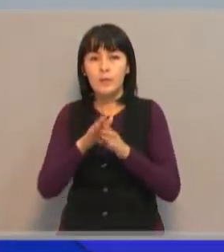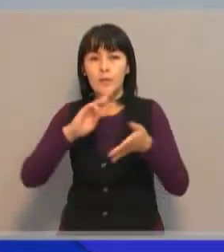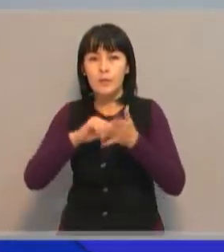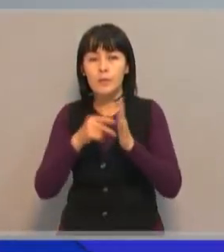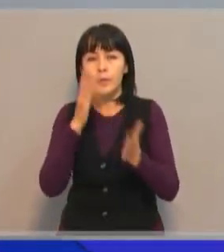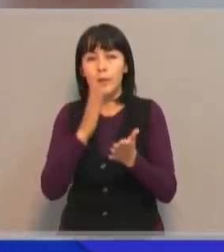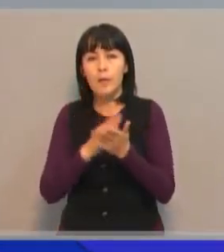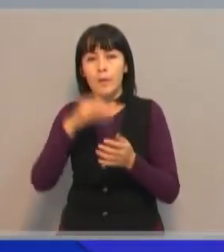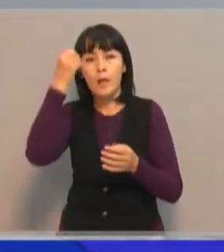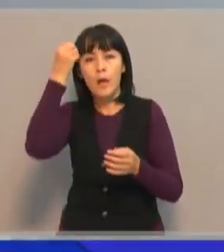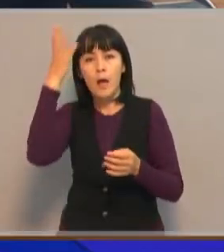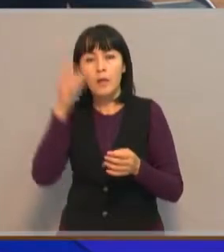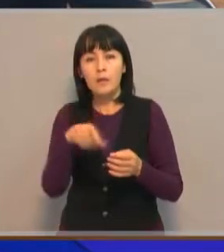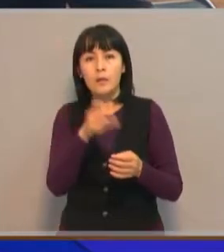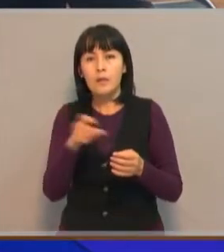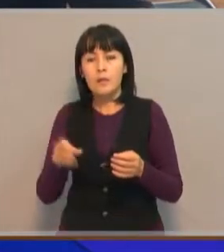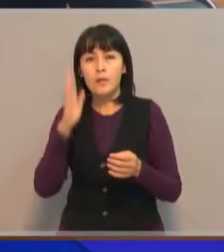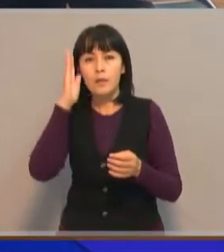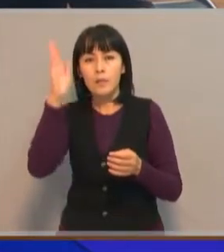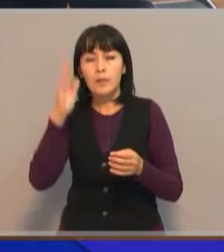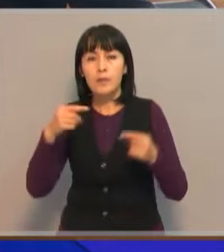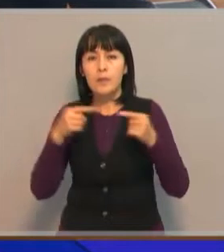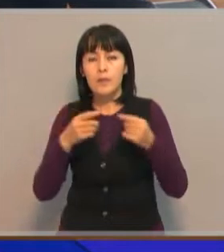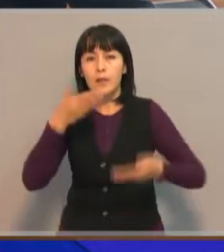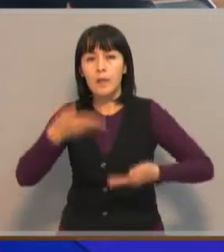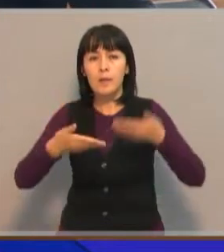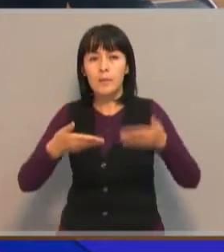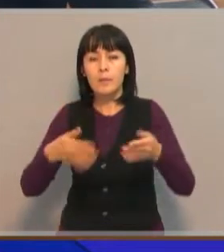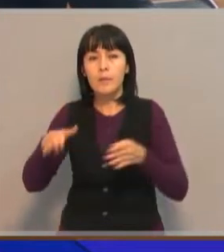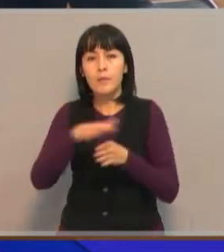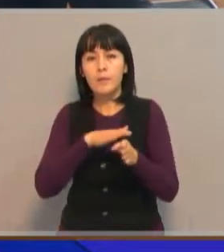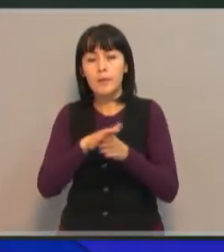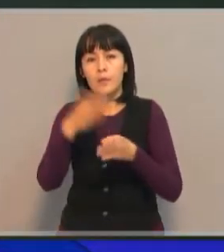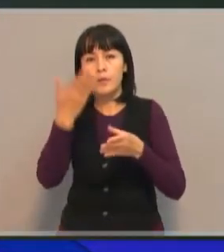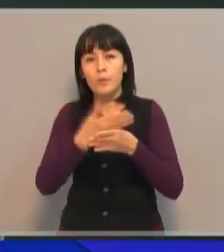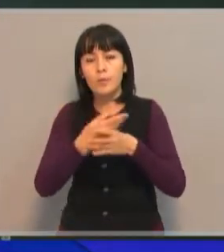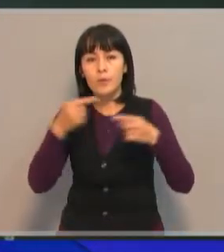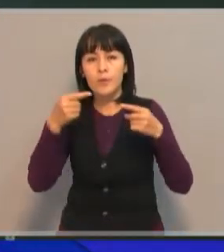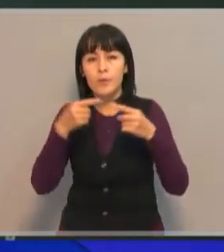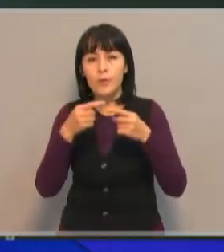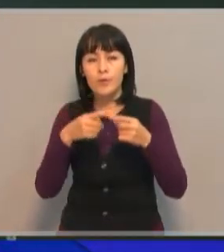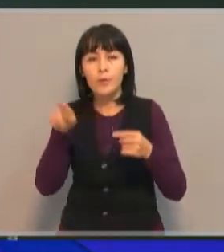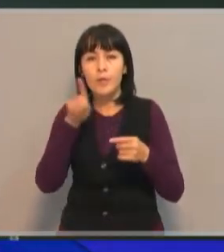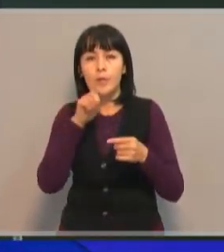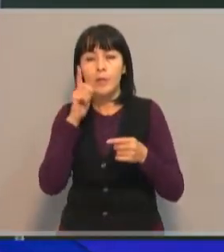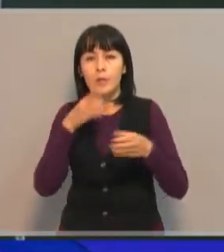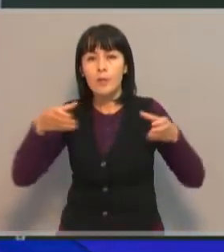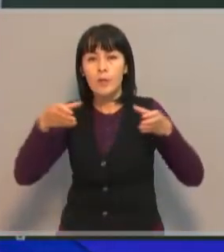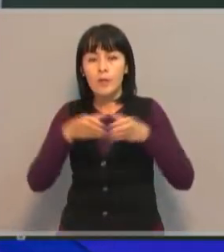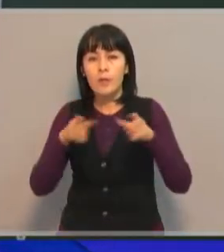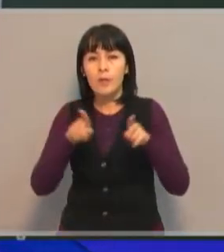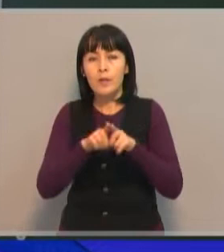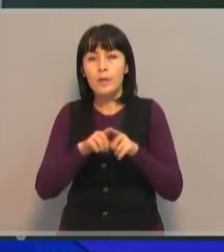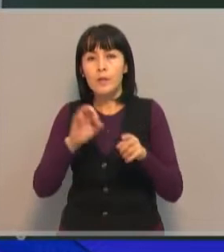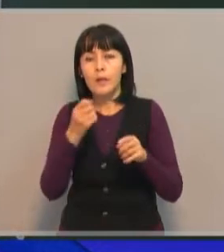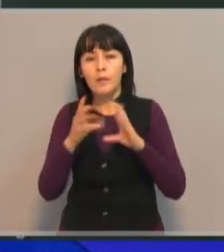жоспарлапты. Білімді жастардың болашақтарына нық қадам басуына барынша септігін тигізуді көздеген Жас Отан жастар қанаты мен